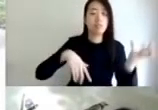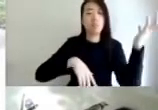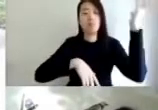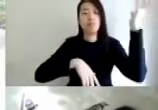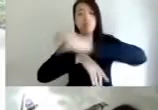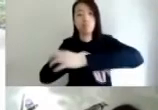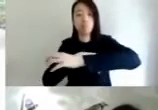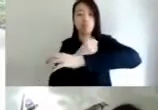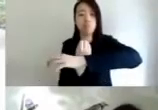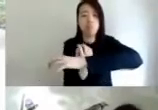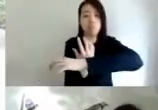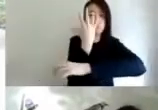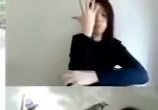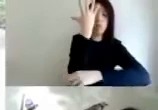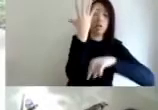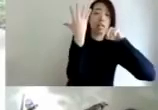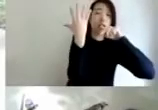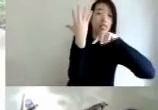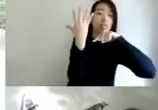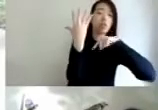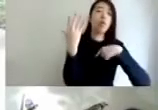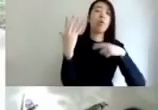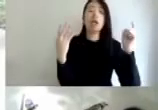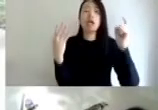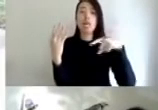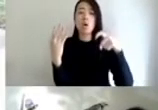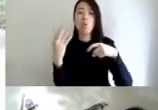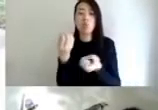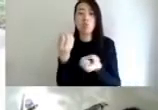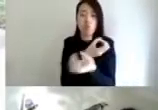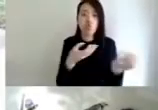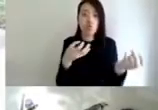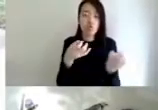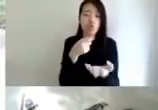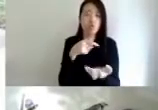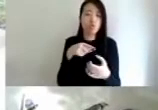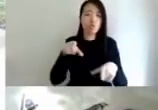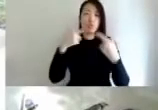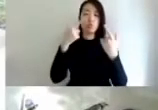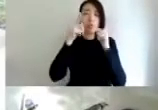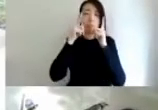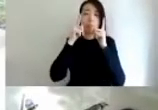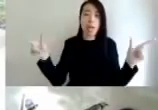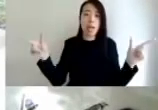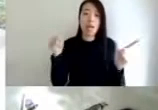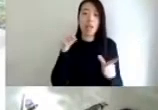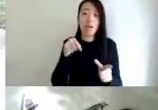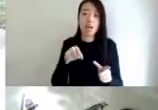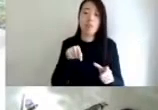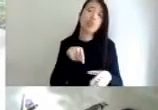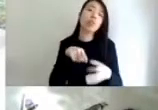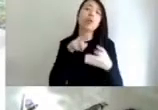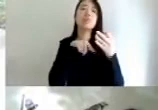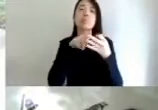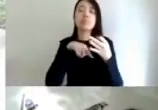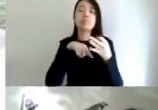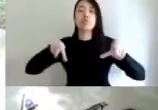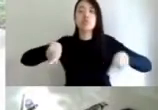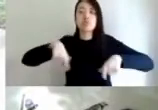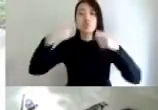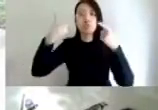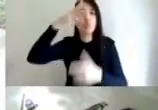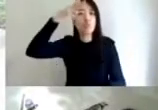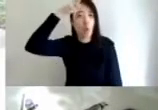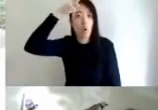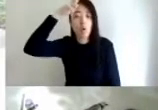九龍公園裏面咧，都係一棵好出名嘅樹嚟嘅。佢就係樹王嚟嘅，我哋叫佢做樹